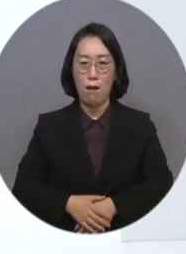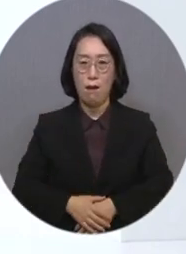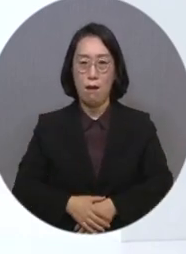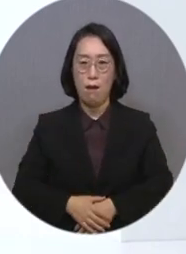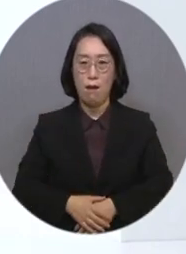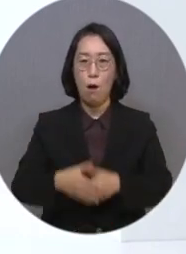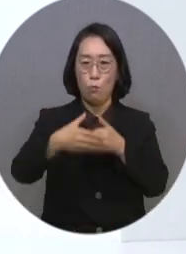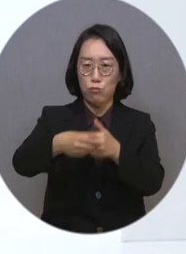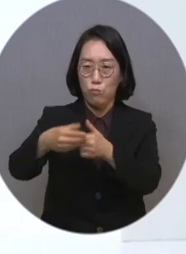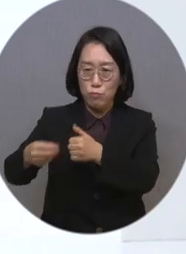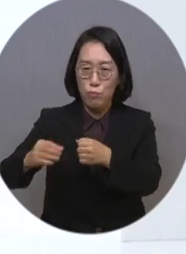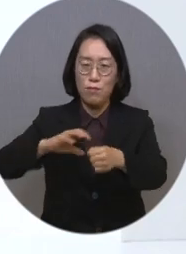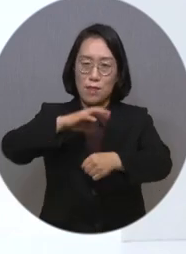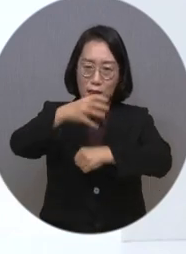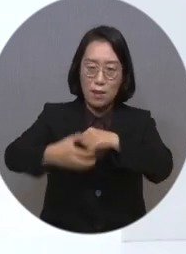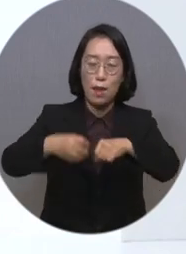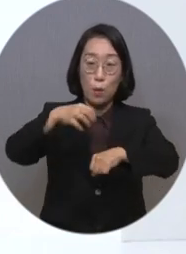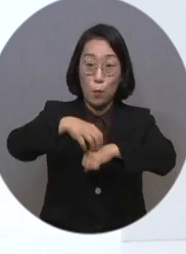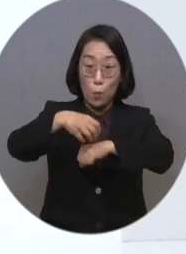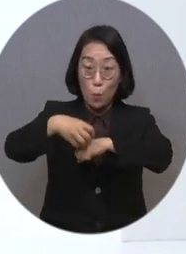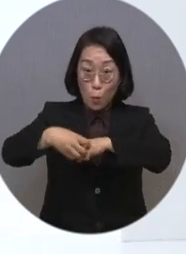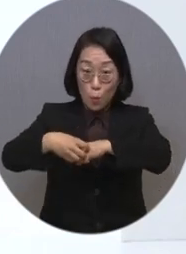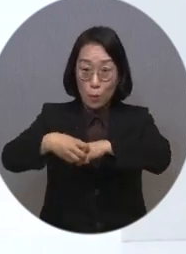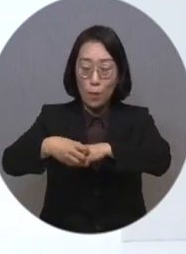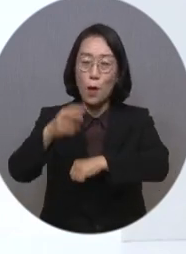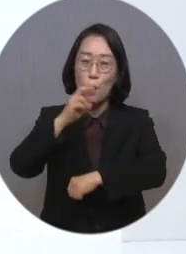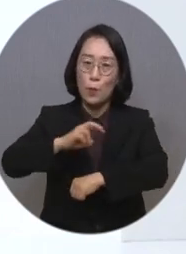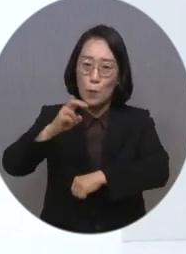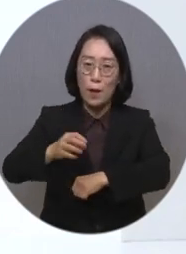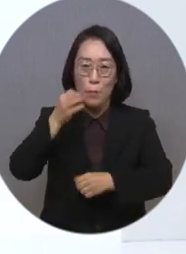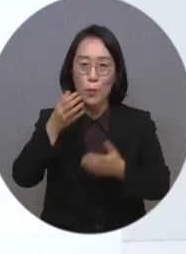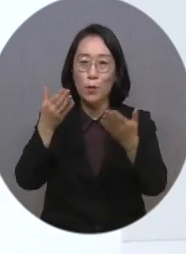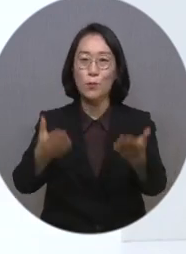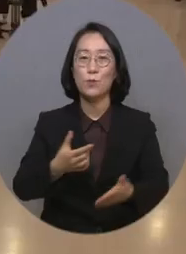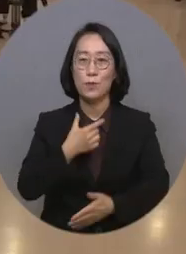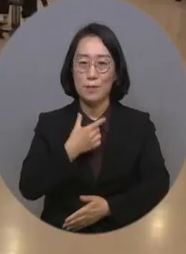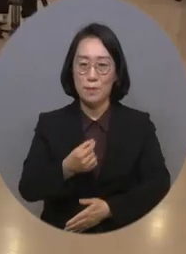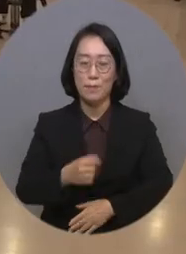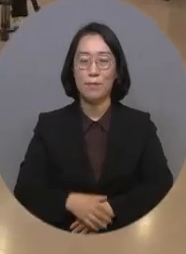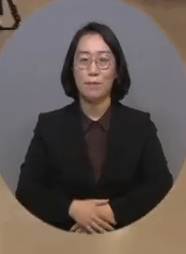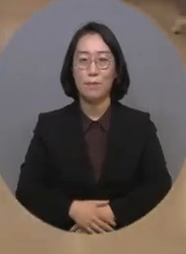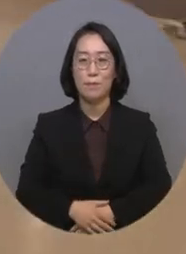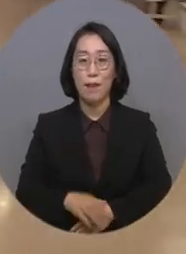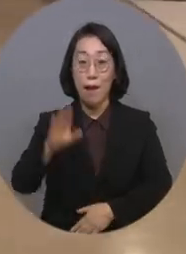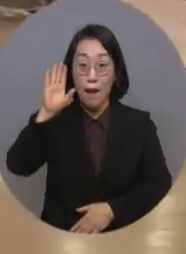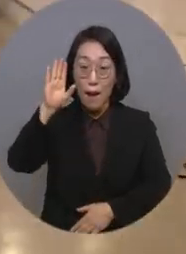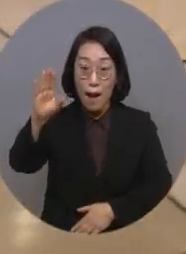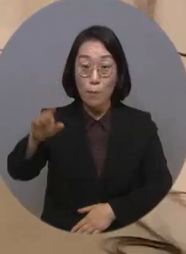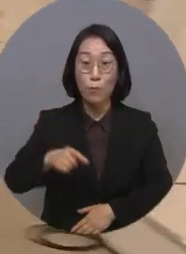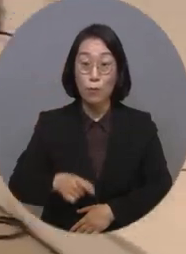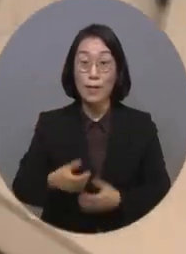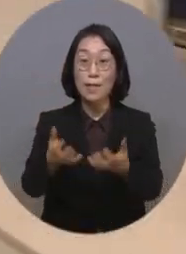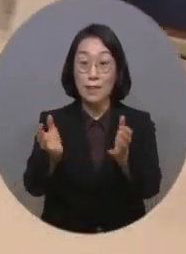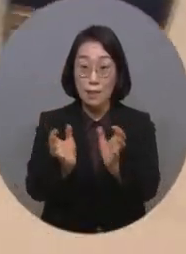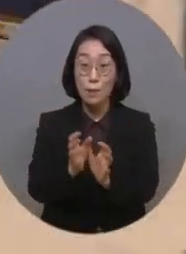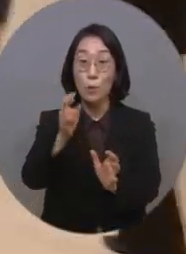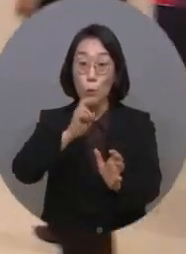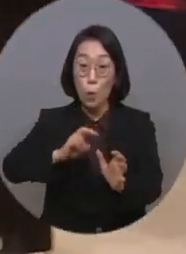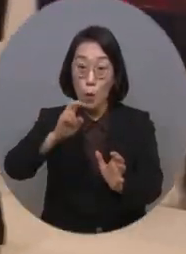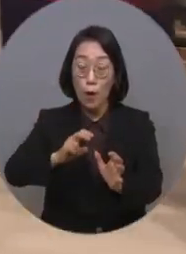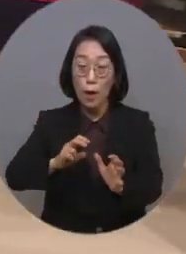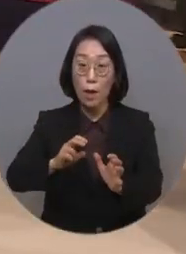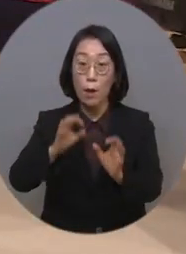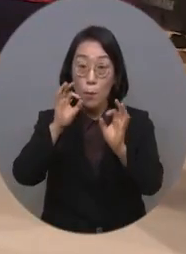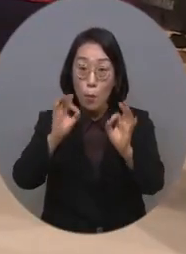여기저기 전 세계적으로 네, 많이 돌아다니고 싶습니다. 앞으로 물빛소리 합창단이 선보일